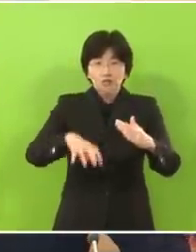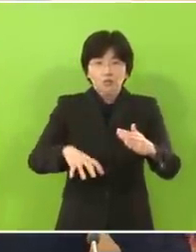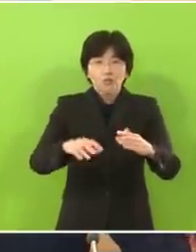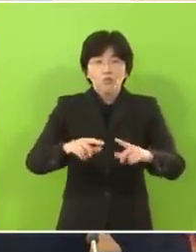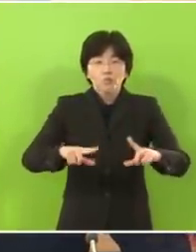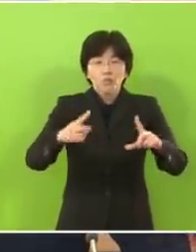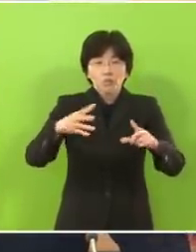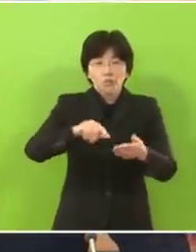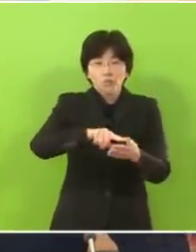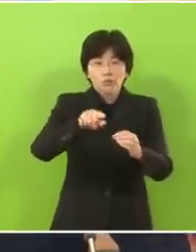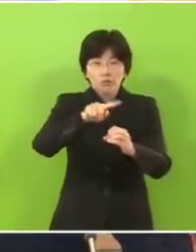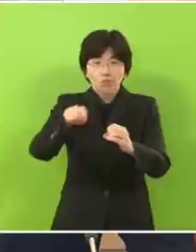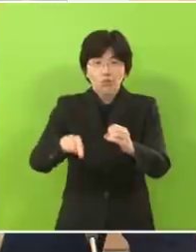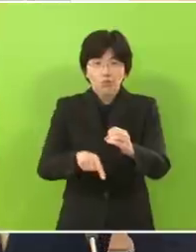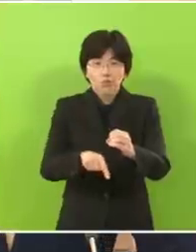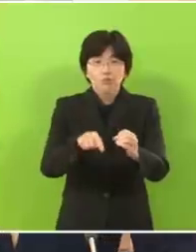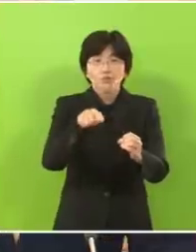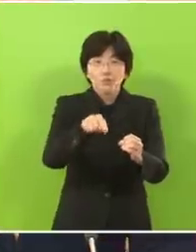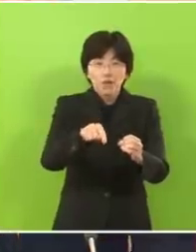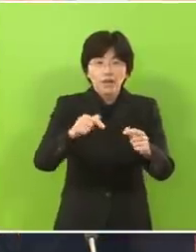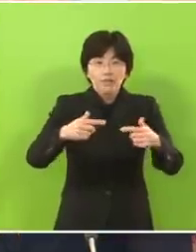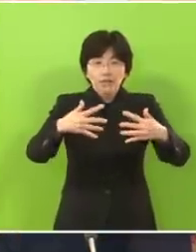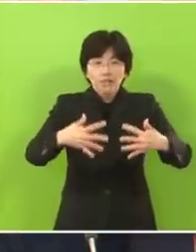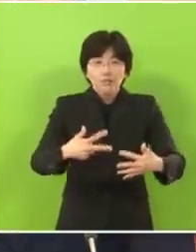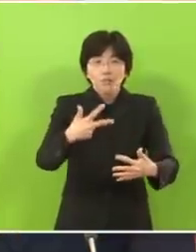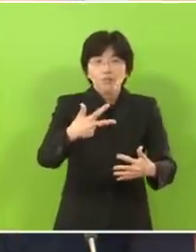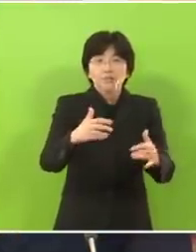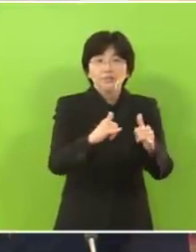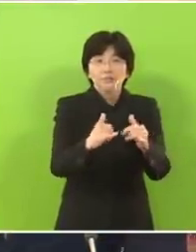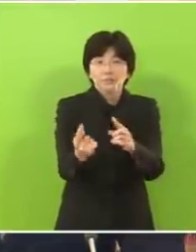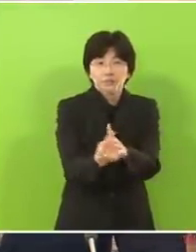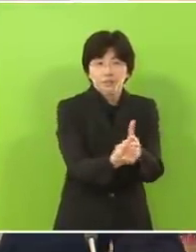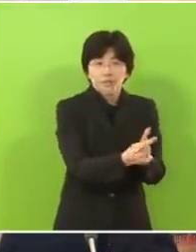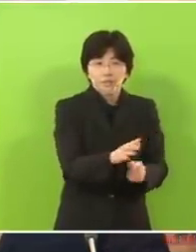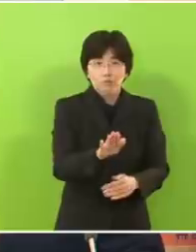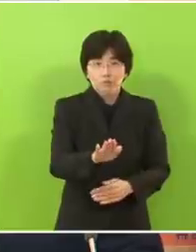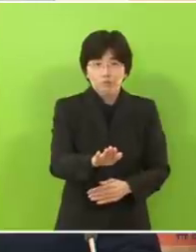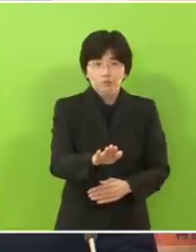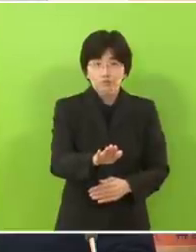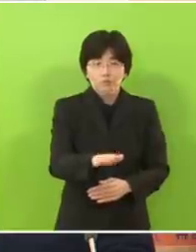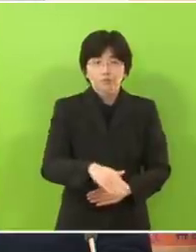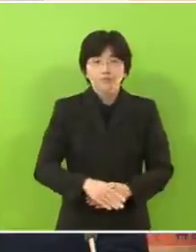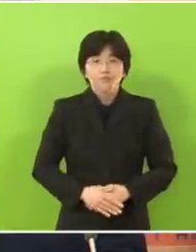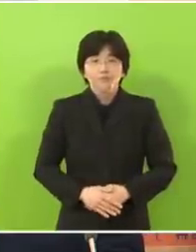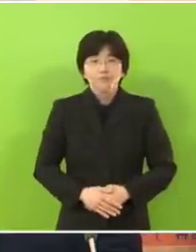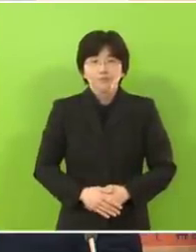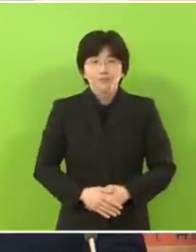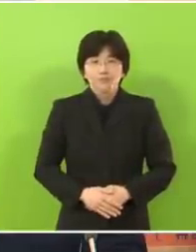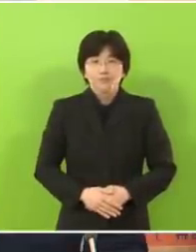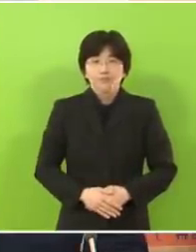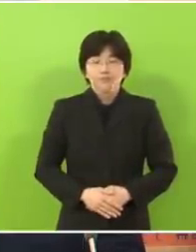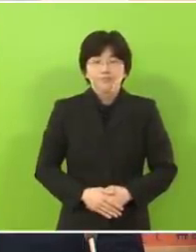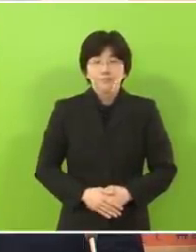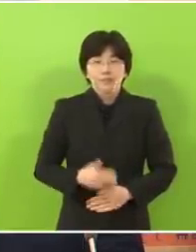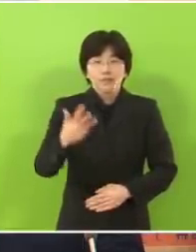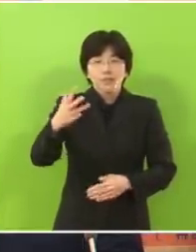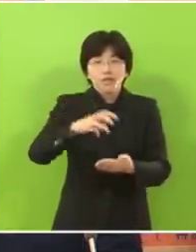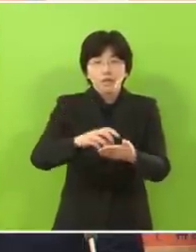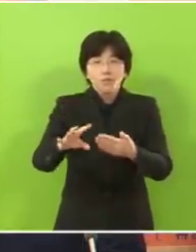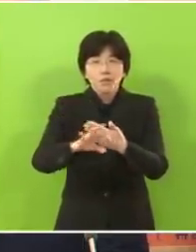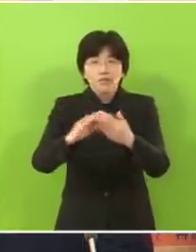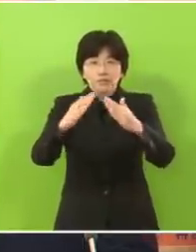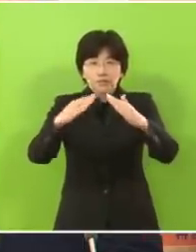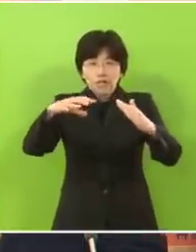局県の地方局では西条市民の方が対象となっておりますのや珠林寺